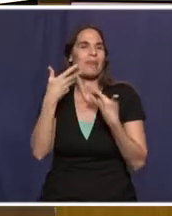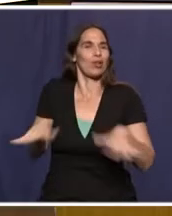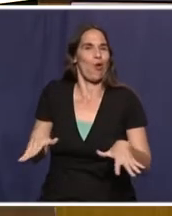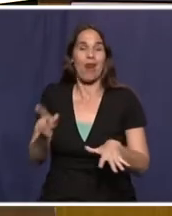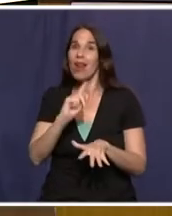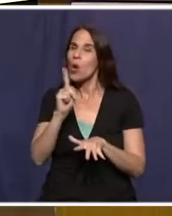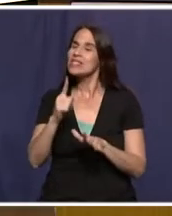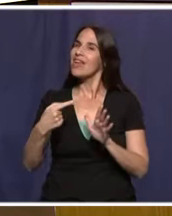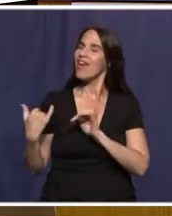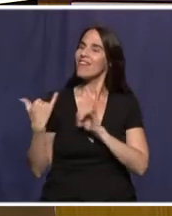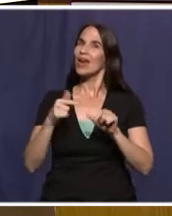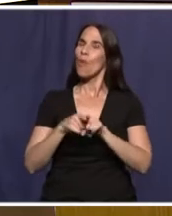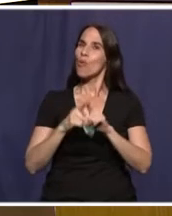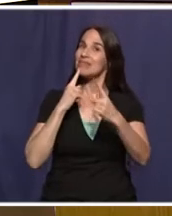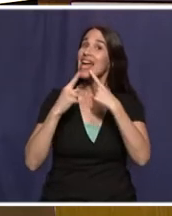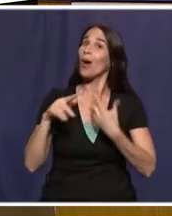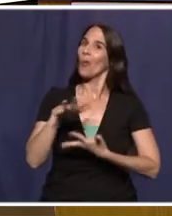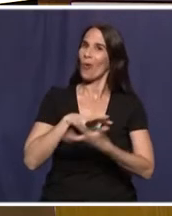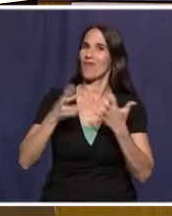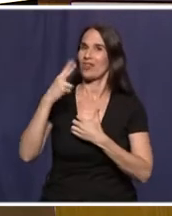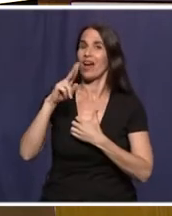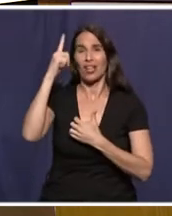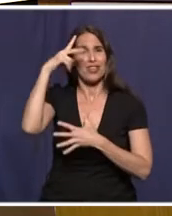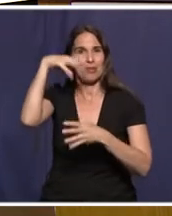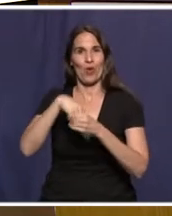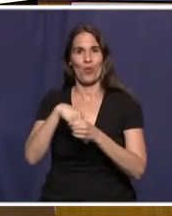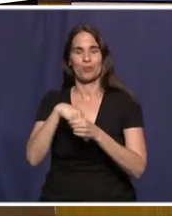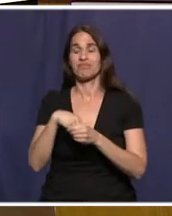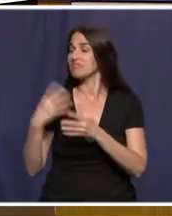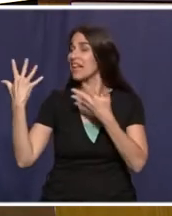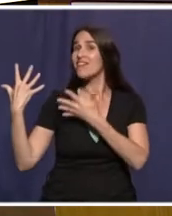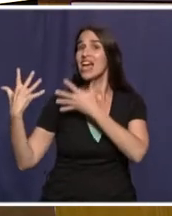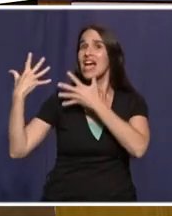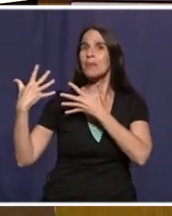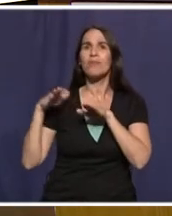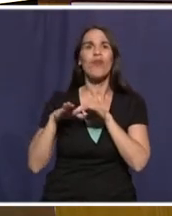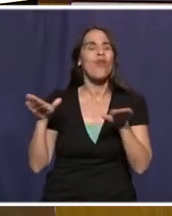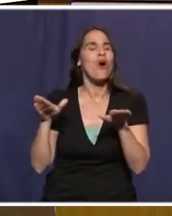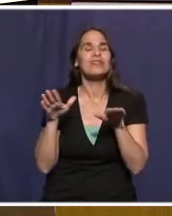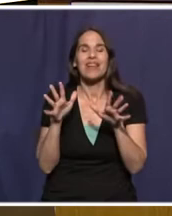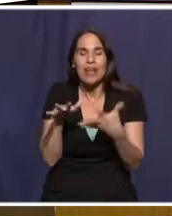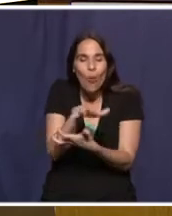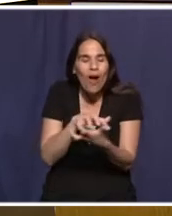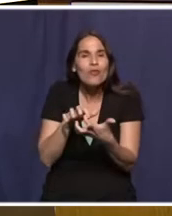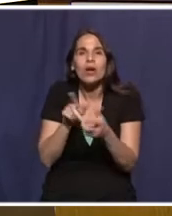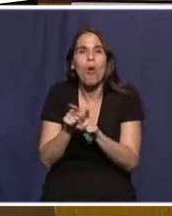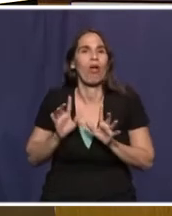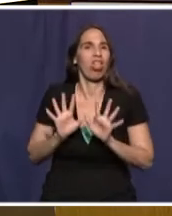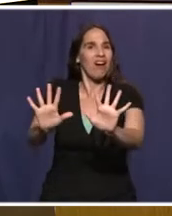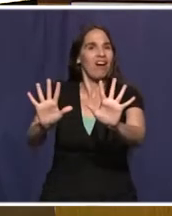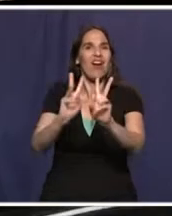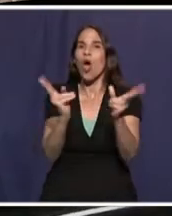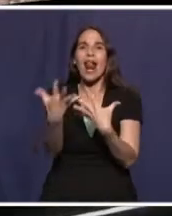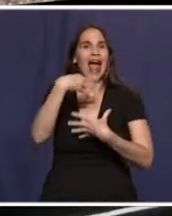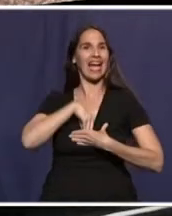שיח מורכב יותר, שיח שחשבתי שאני שותף לו. לפני 10 ימים, לוד חדלה מלהכיל את המורכבות שבתוכה. הכוח המניע